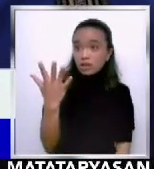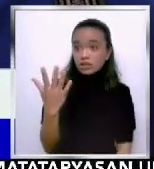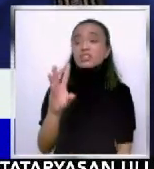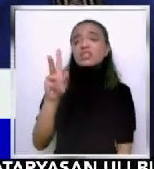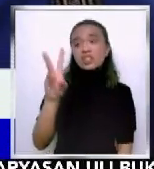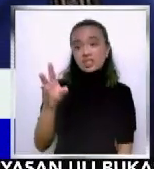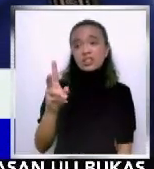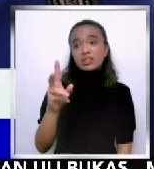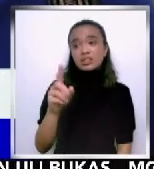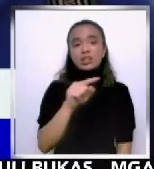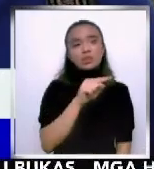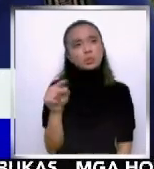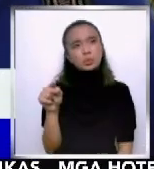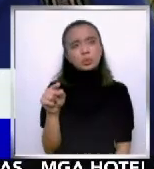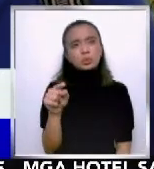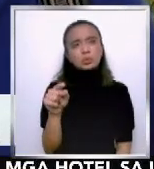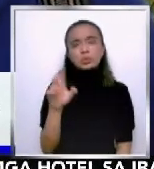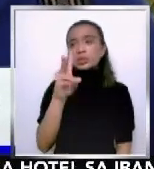pesos hanggang